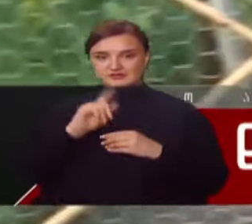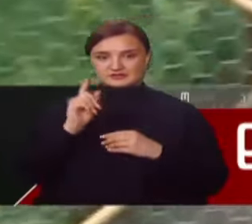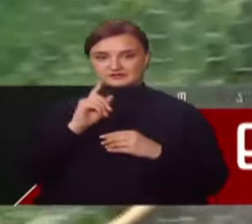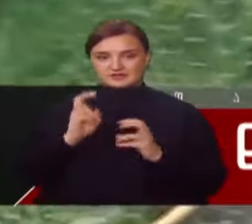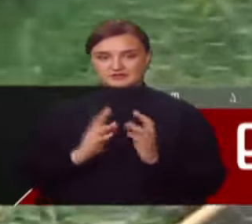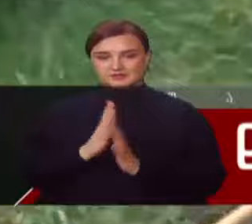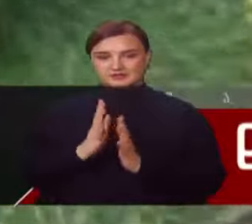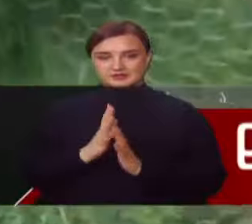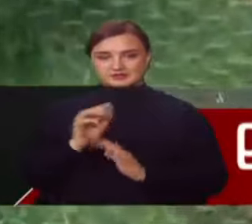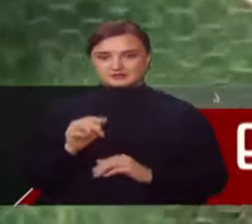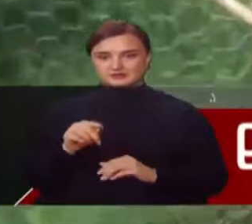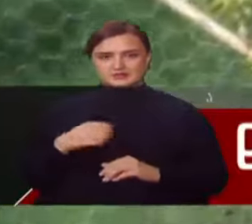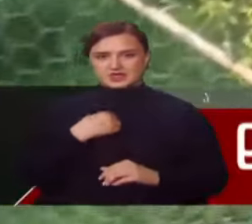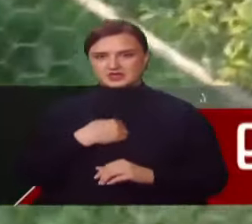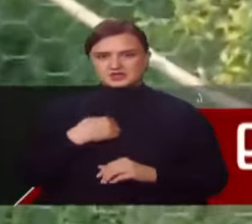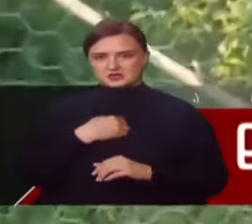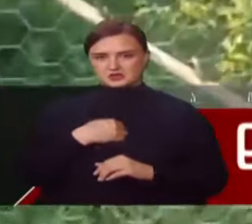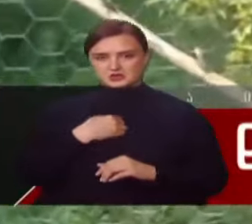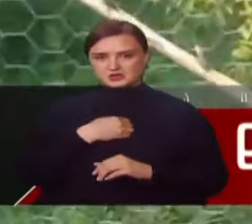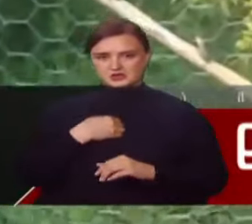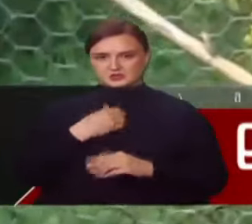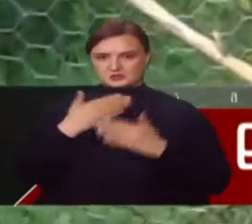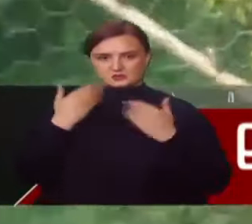მასას. Არ არიან აგრესიულები, როგორც